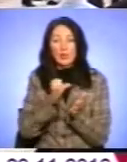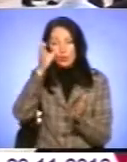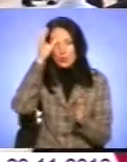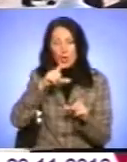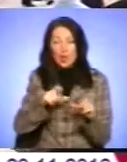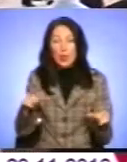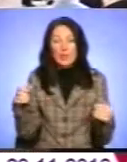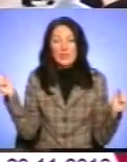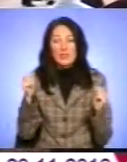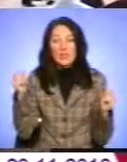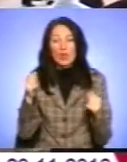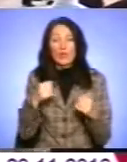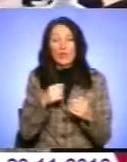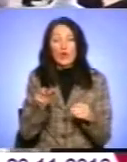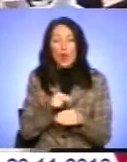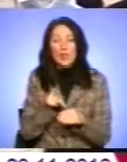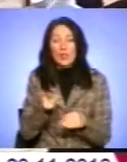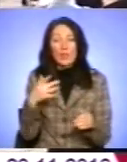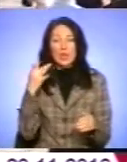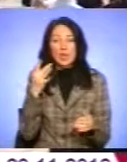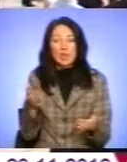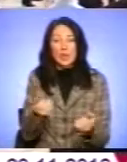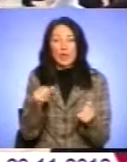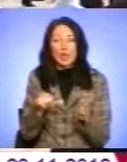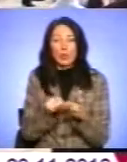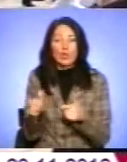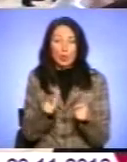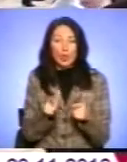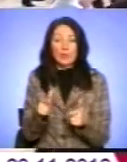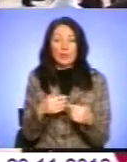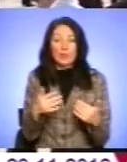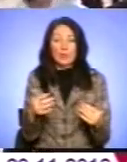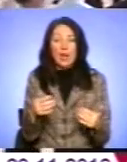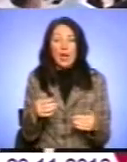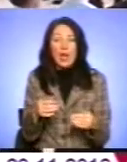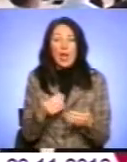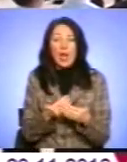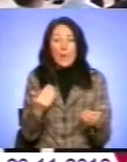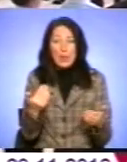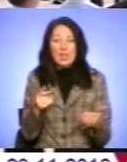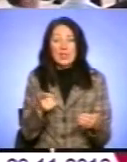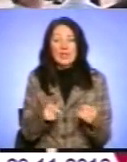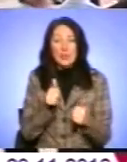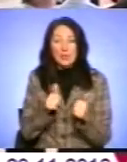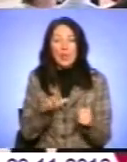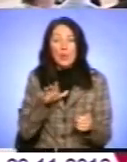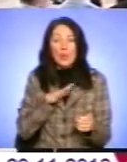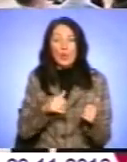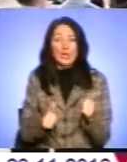фізичного виховання. Тобто їм легше приймати участь, готуватися і так далі. Передували цим змаганням